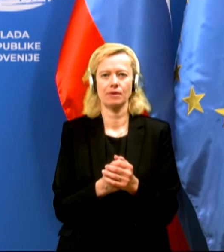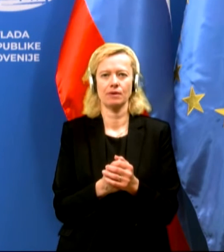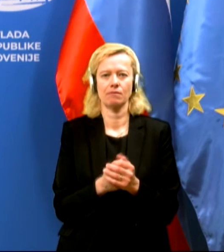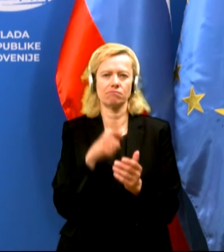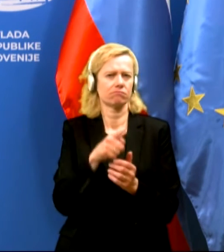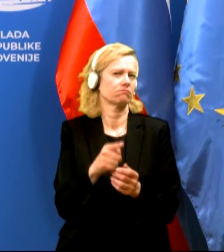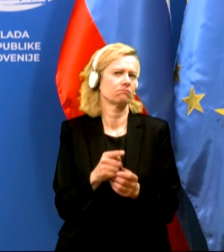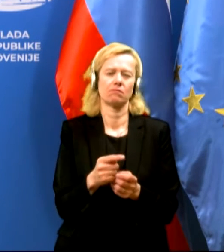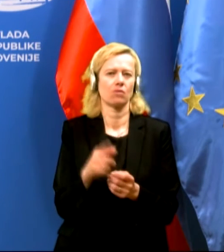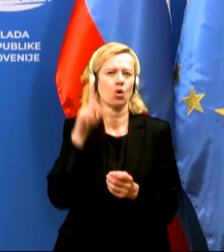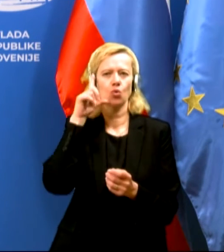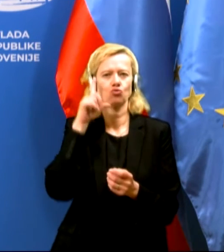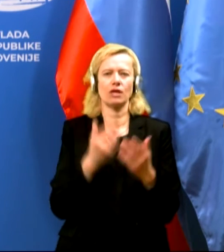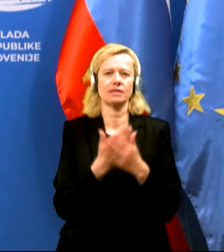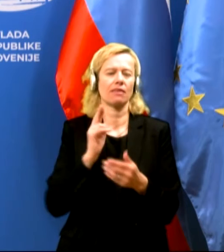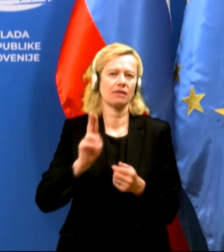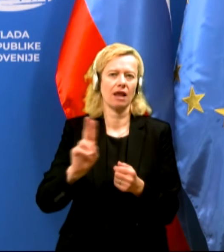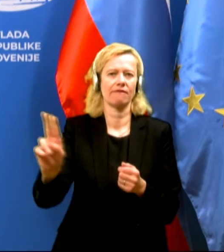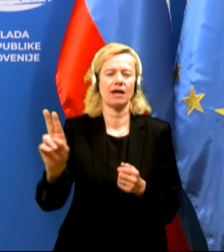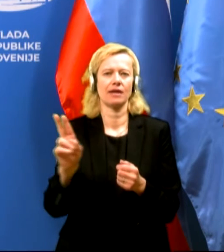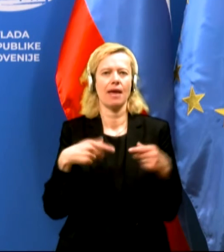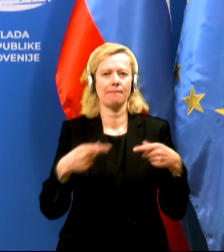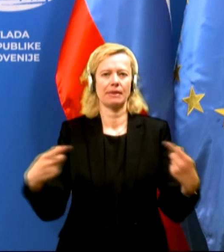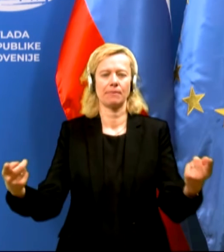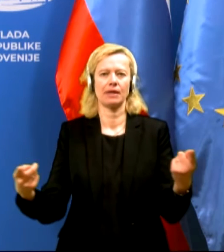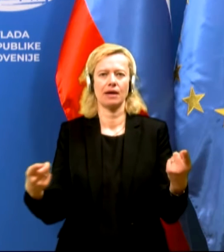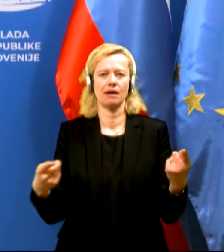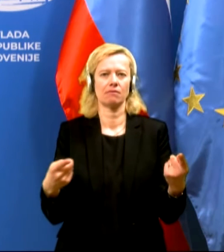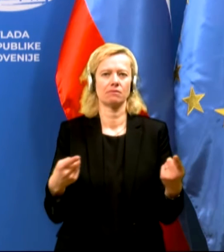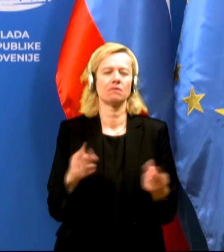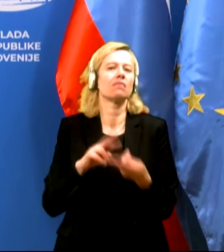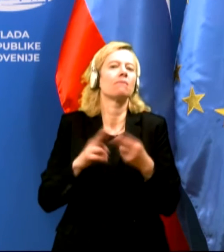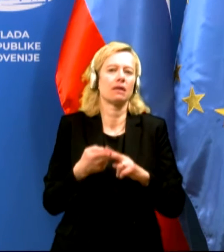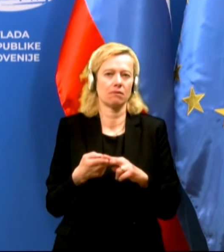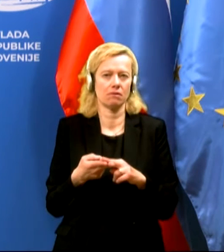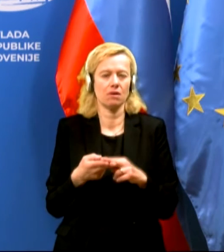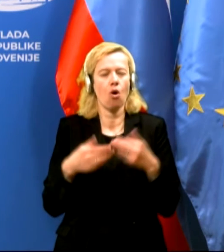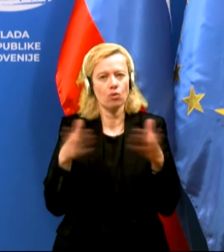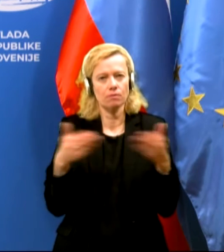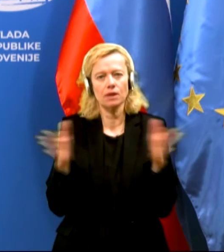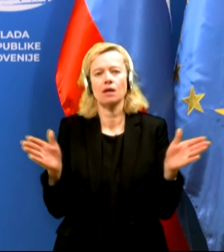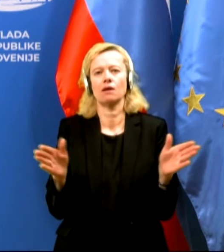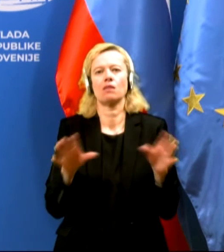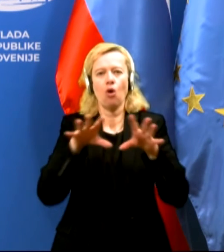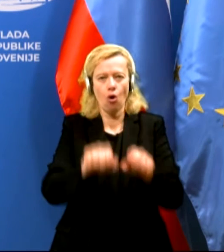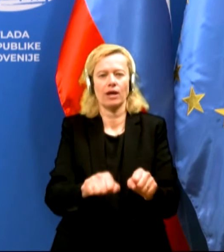ključna v nadaljevanju epidemije z namenom odpiranja in ohranjanja odprtih